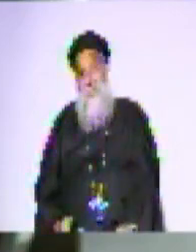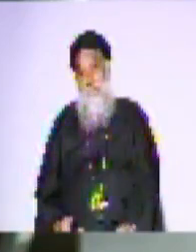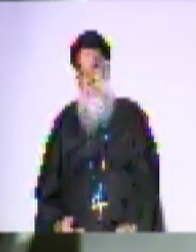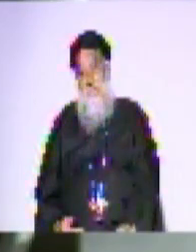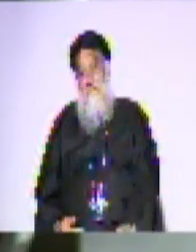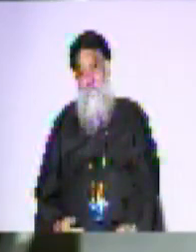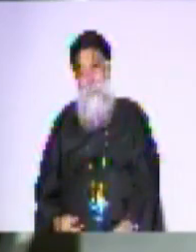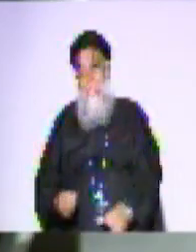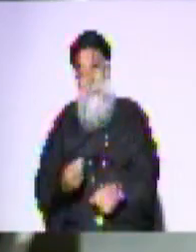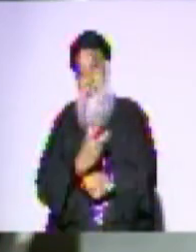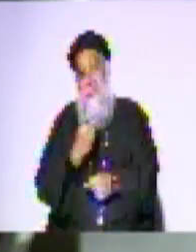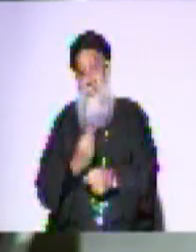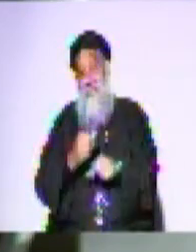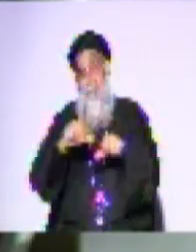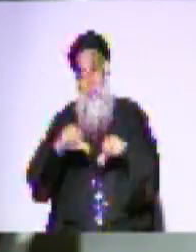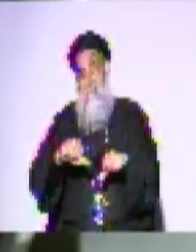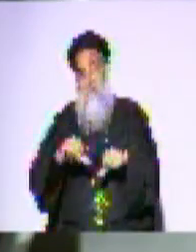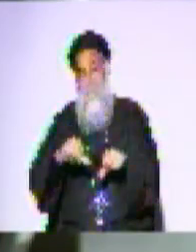استفادش يبقى